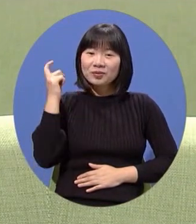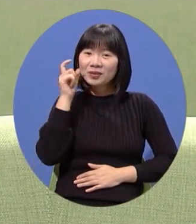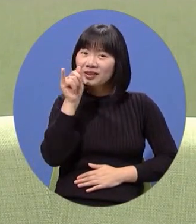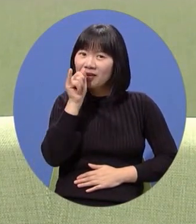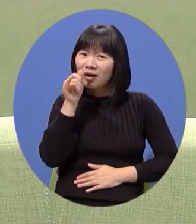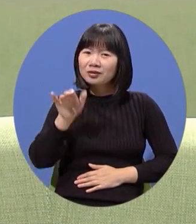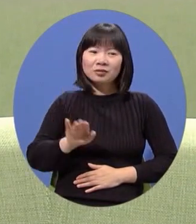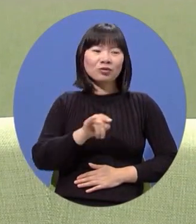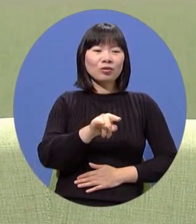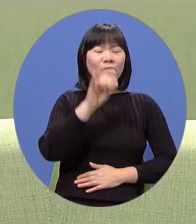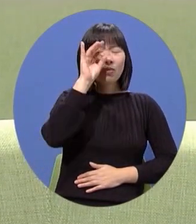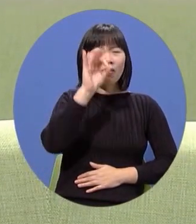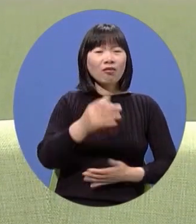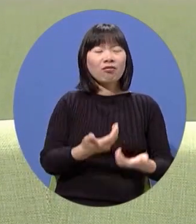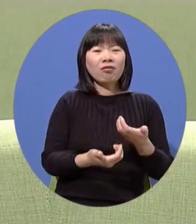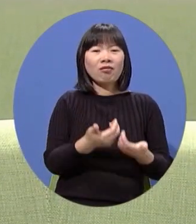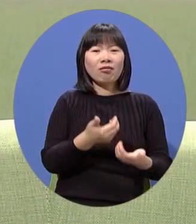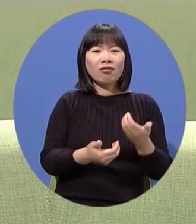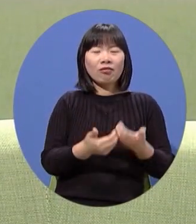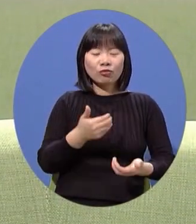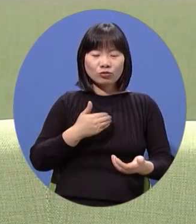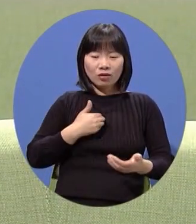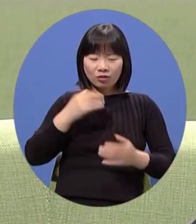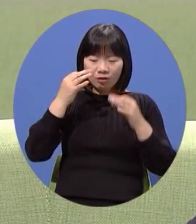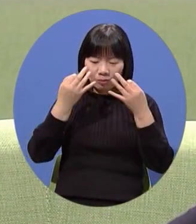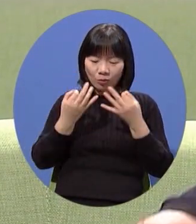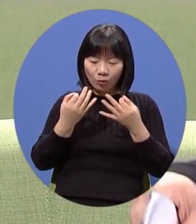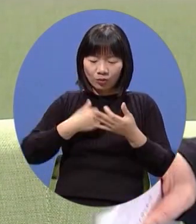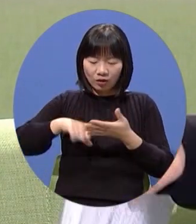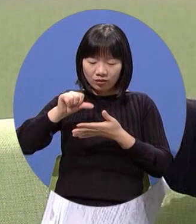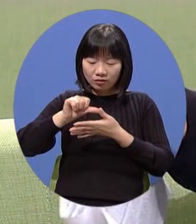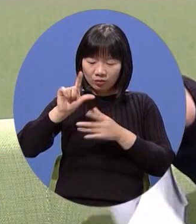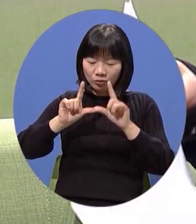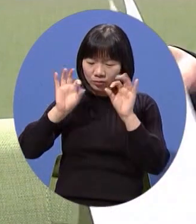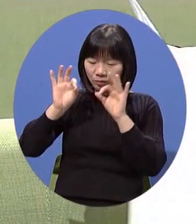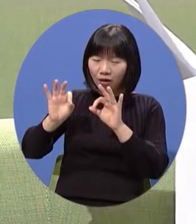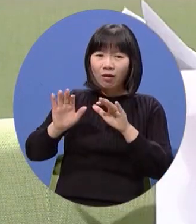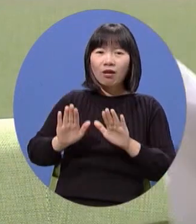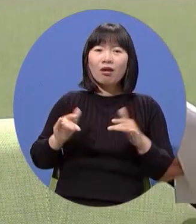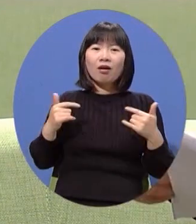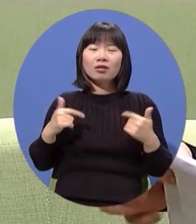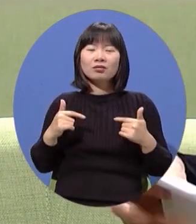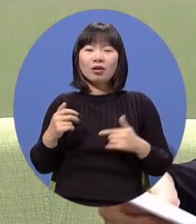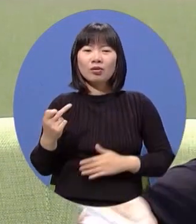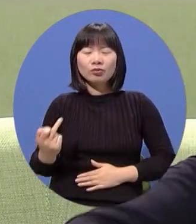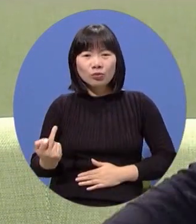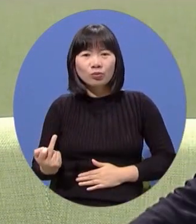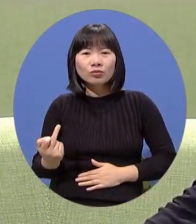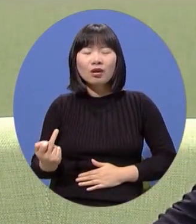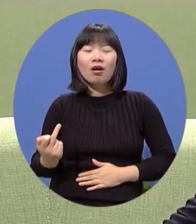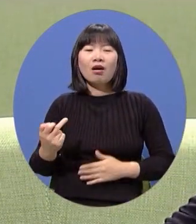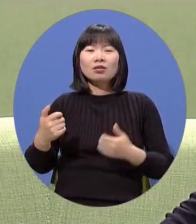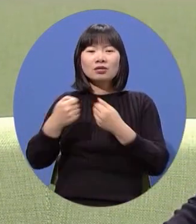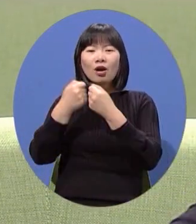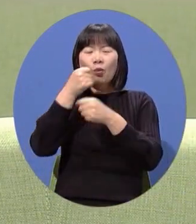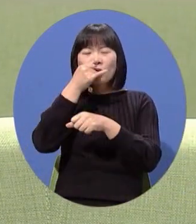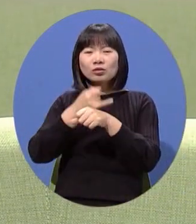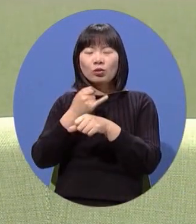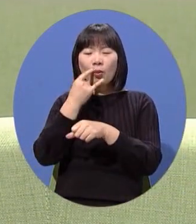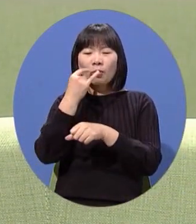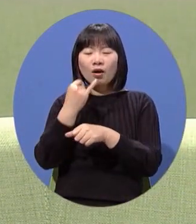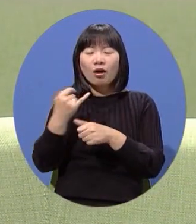너무 생소한 거예요. 제가 보는 내 아이의 모습은 집에서는 맨날 윤서하고 동생인 윤서하고 싸우고